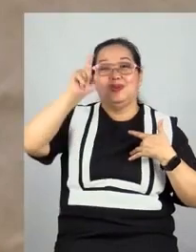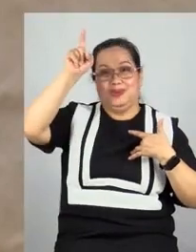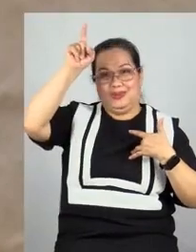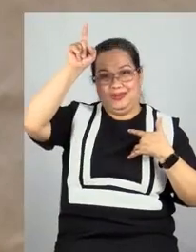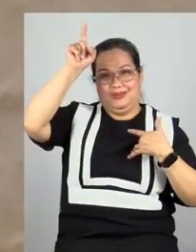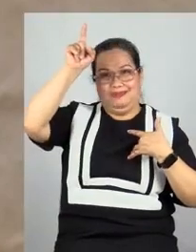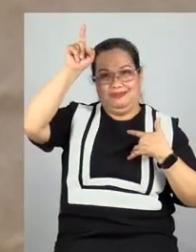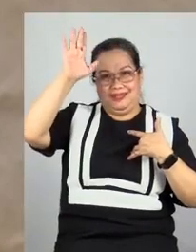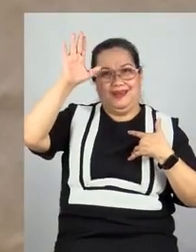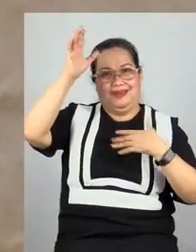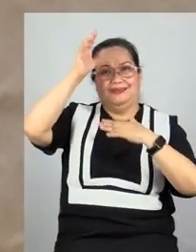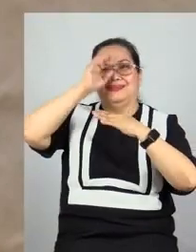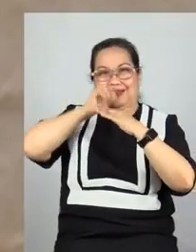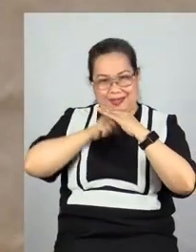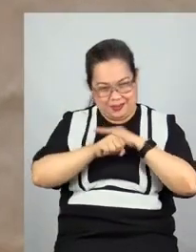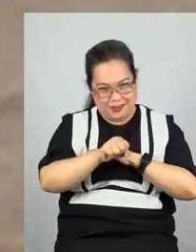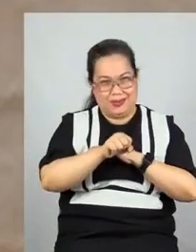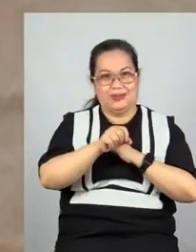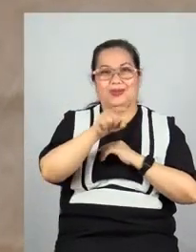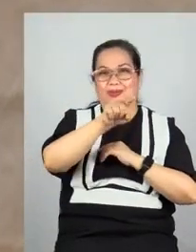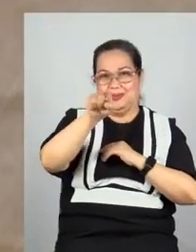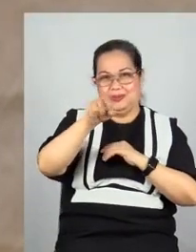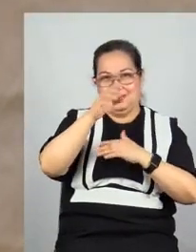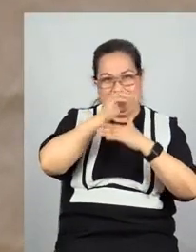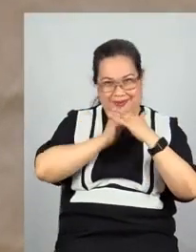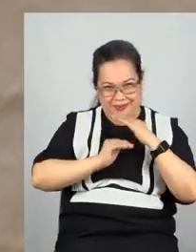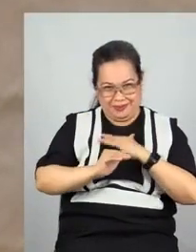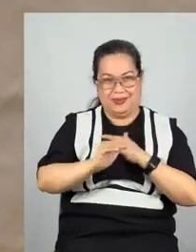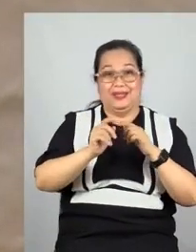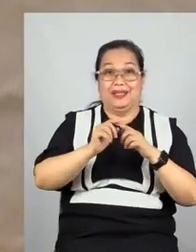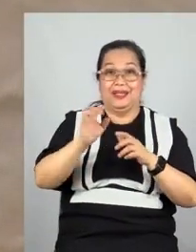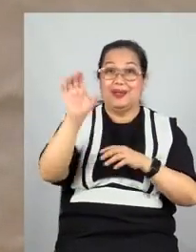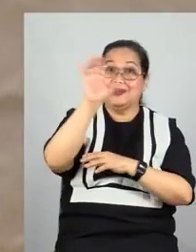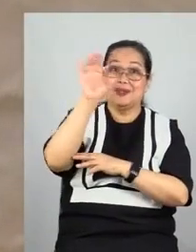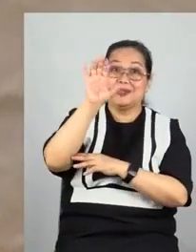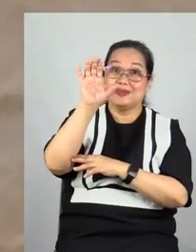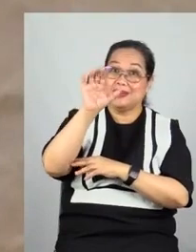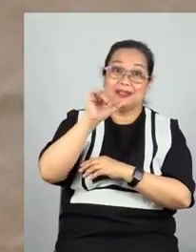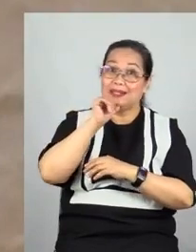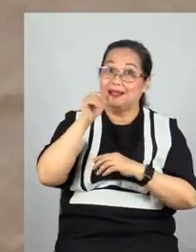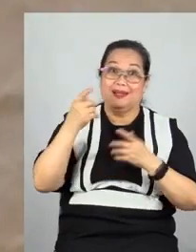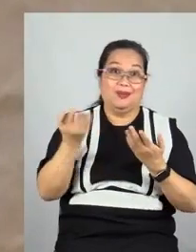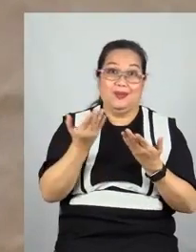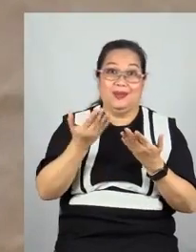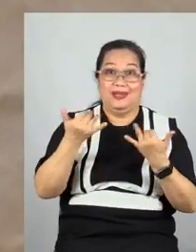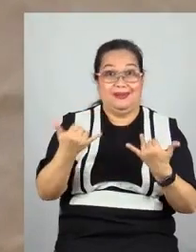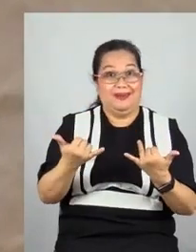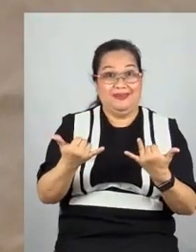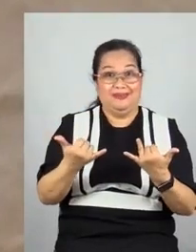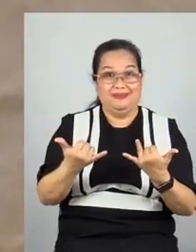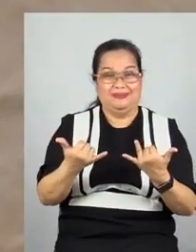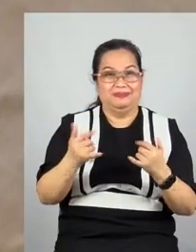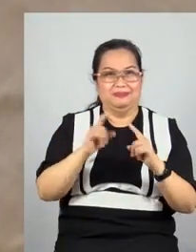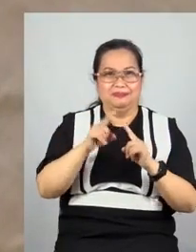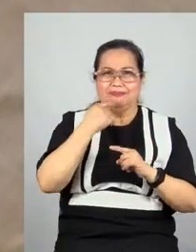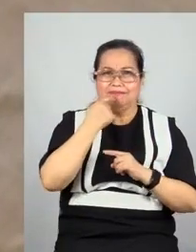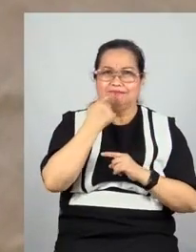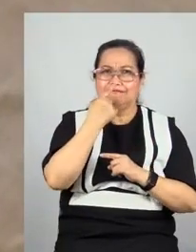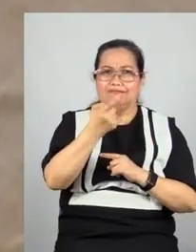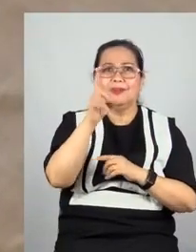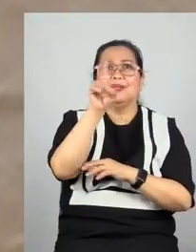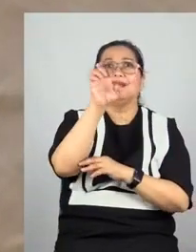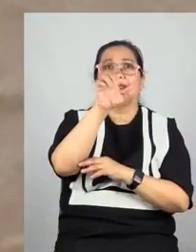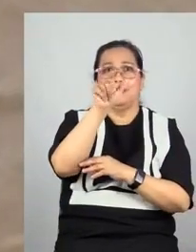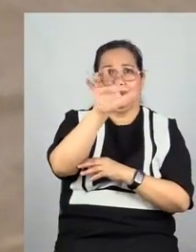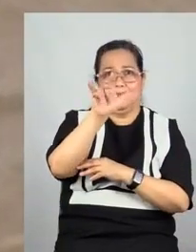Pero huwag kayong mag-alala. Ang Pasko naman, hindi lang ngayon. But sino ba nagsabi na